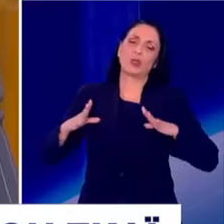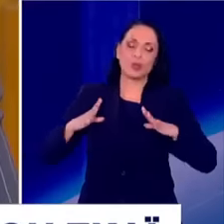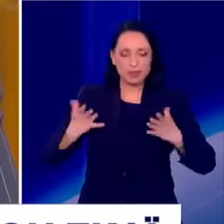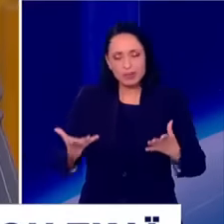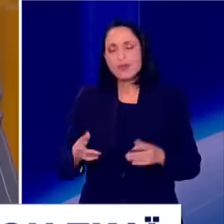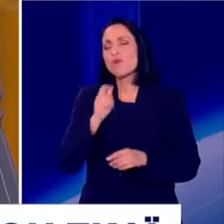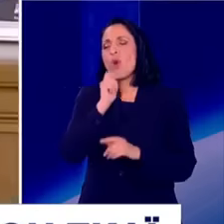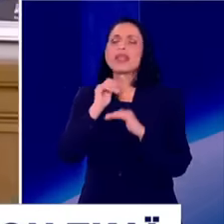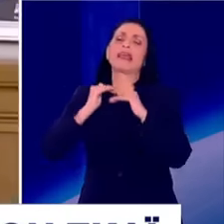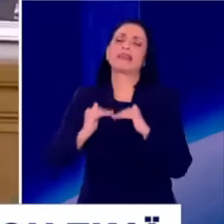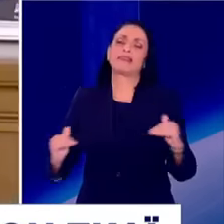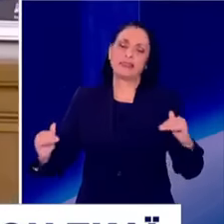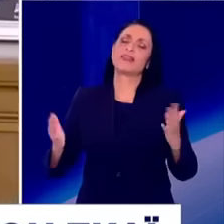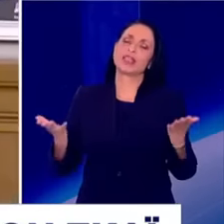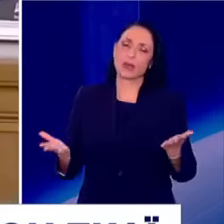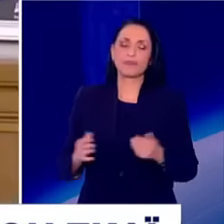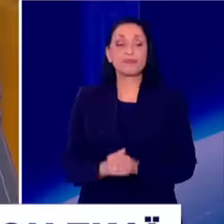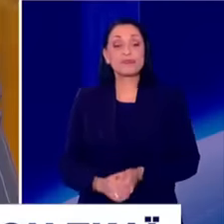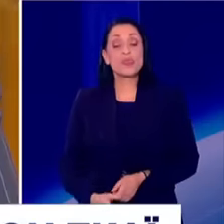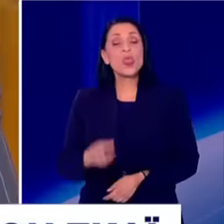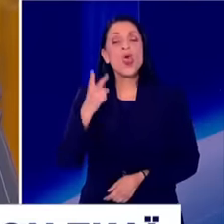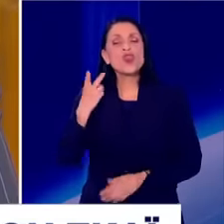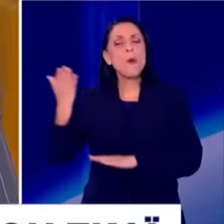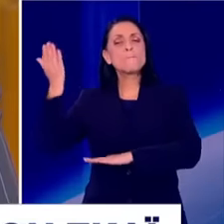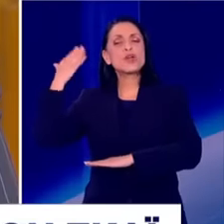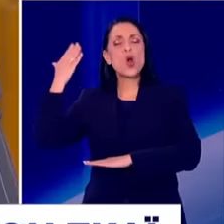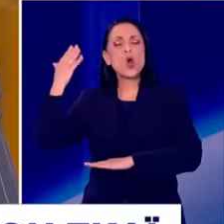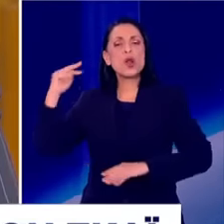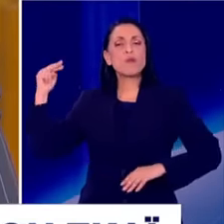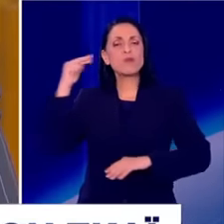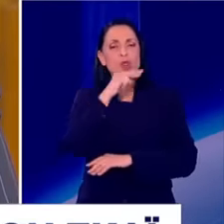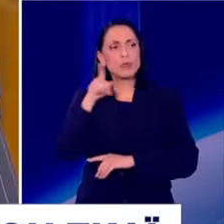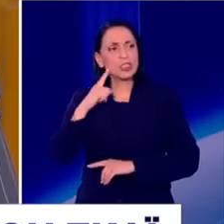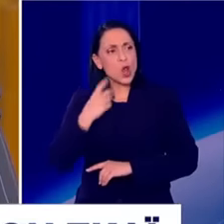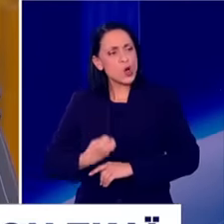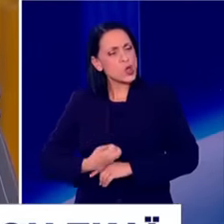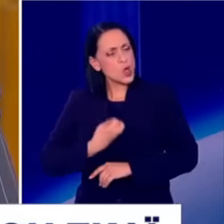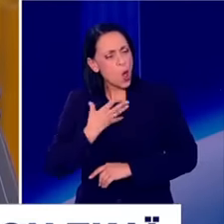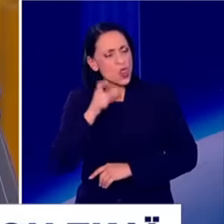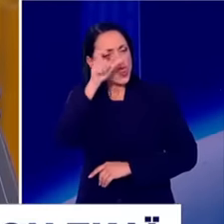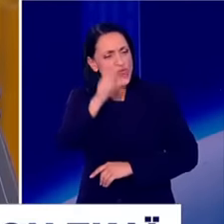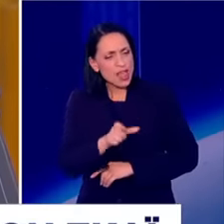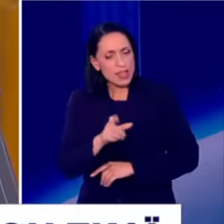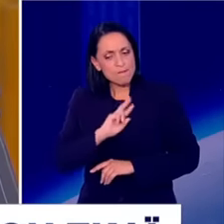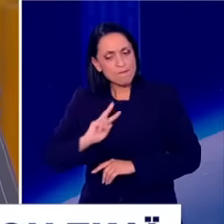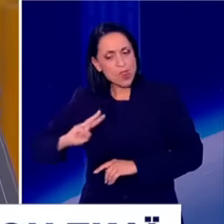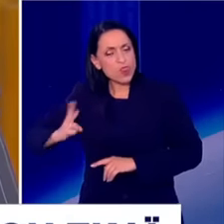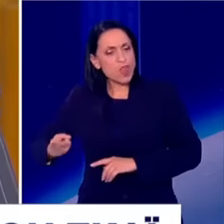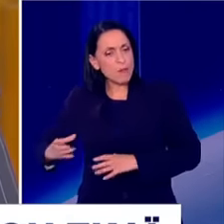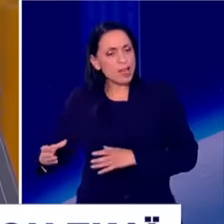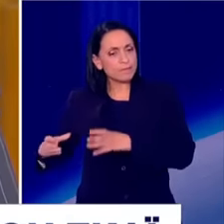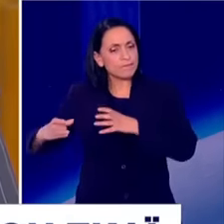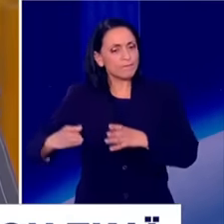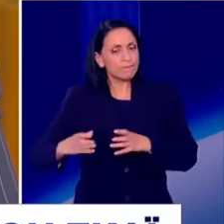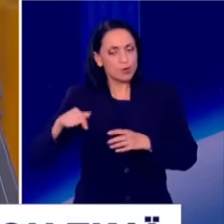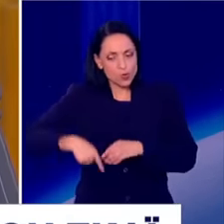πολιτικής ησυχίας, όπως επιβάλλεται, ξέρω. Τους 2 πρώην πρωθυπουργούς νιώθετε ότι τους έχετε δίπλα σας σε αυτή την